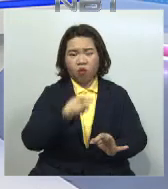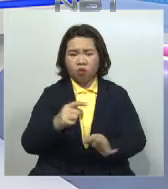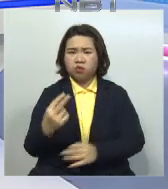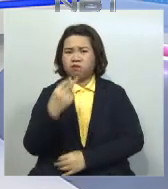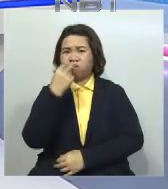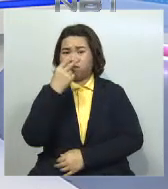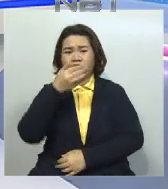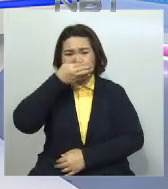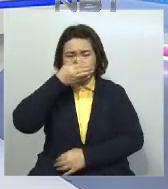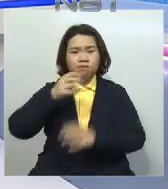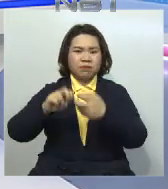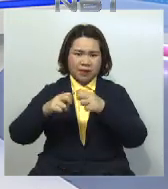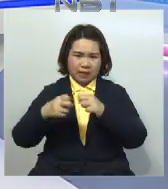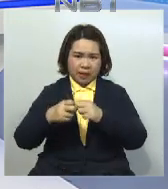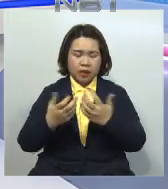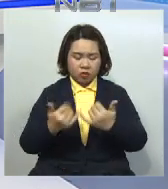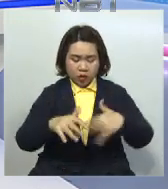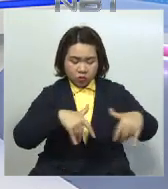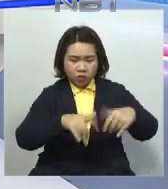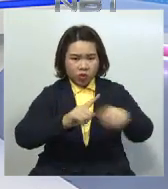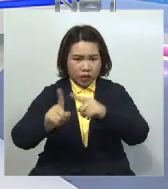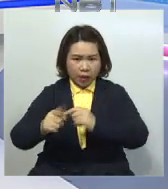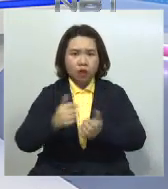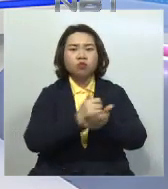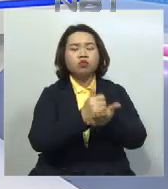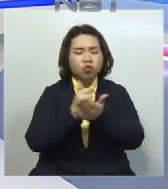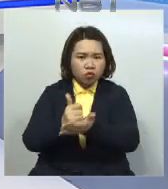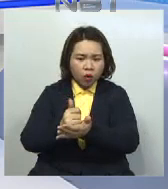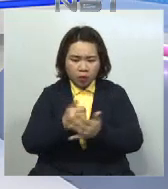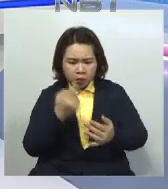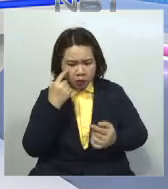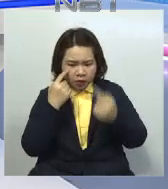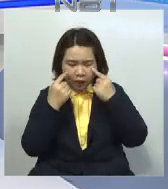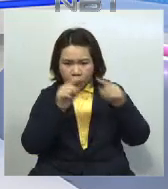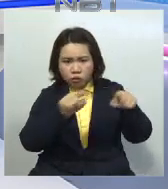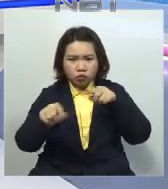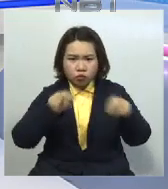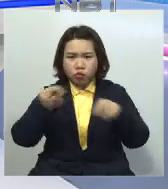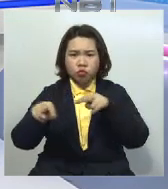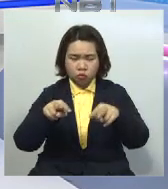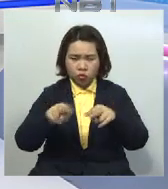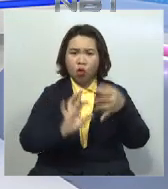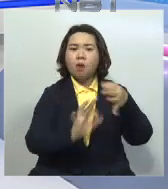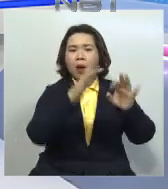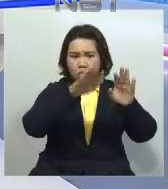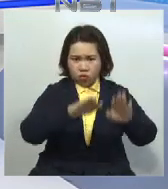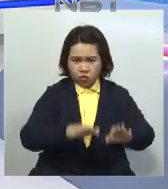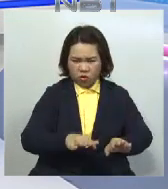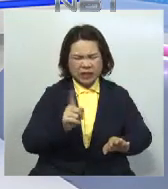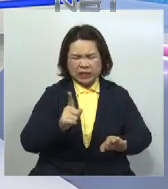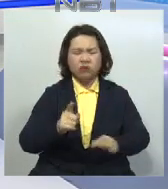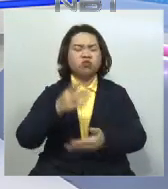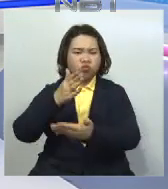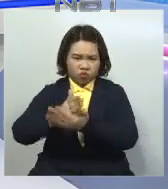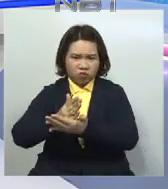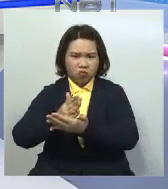ที่อยู่ในพื้นที่ก็อยากให้มาเป็นส่วนร่วมในการปฏิบัติงานกับเจ้าหน้าที่ช่วยกันเป็นหูเป็นตาหน่อยลดการเผาได้ยิ่งดีนะครับ ใช่ค่ะต้องงดเลย